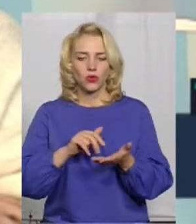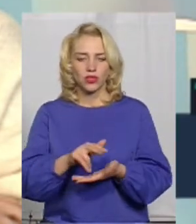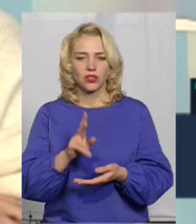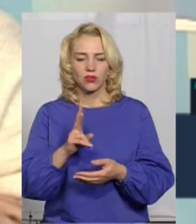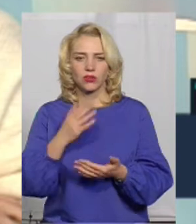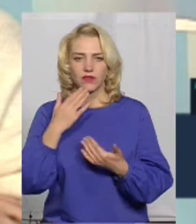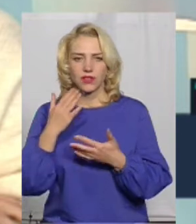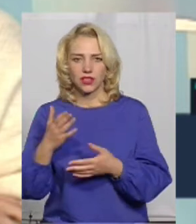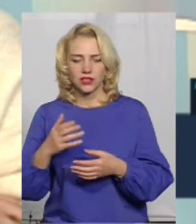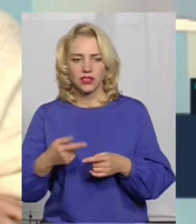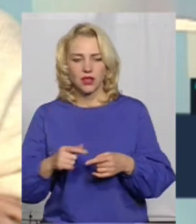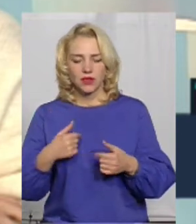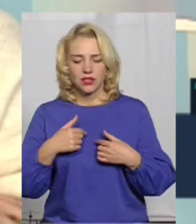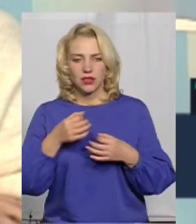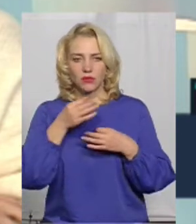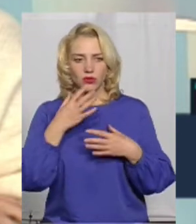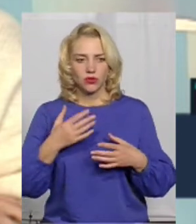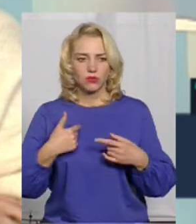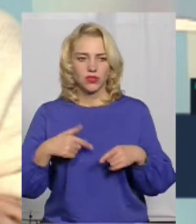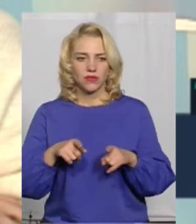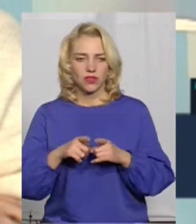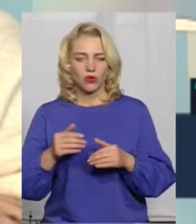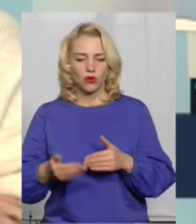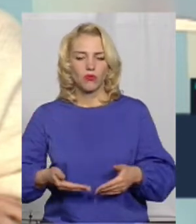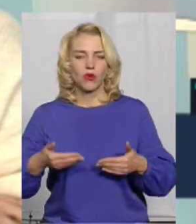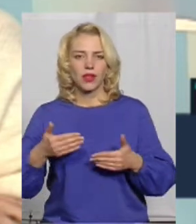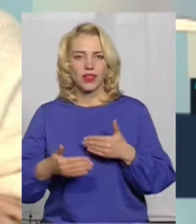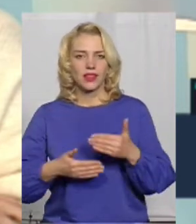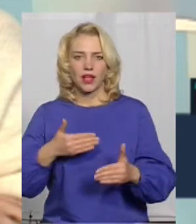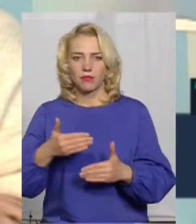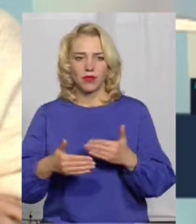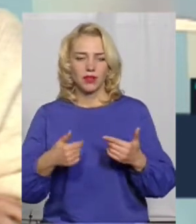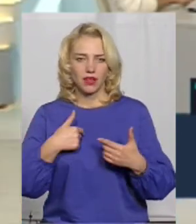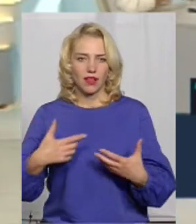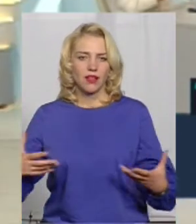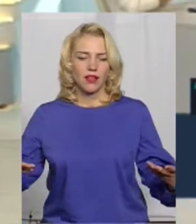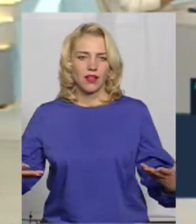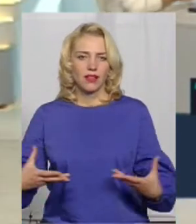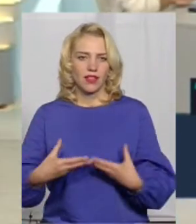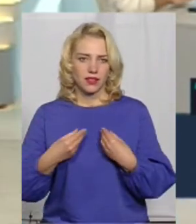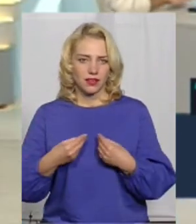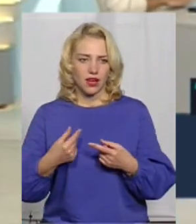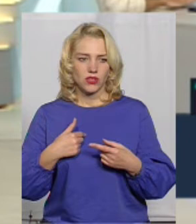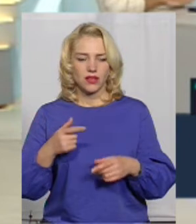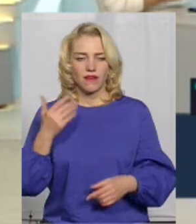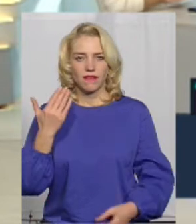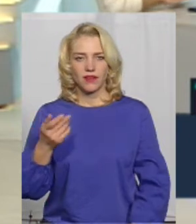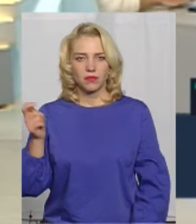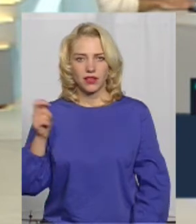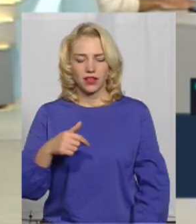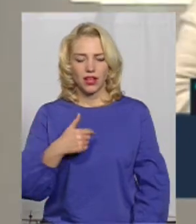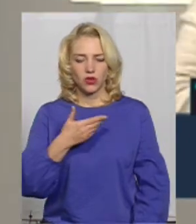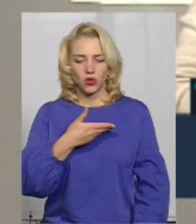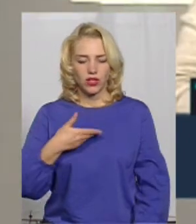мені імпонують і в якомусь такому темпі насправді надихаюся. Ви приїхали до нас із Тернополя.